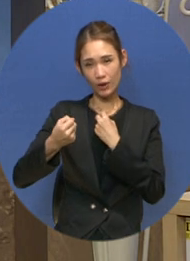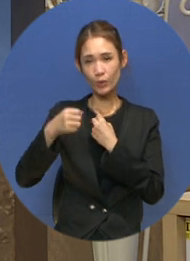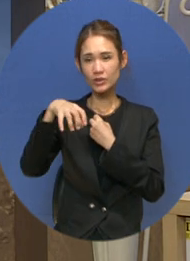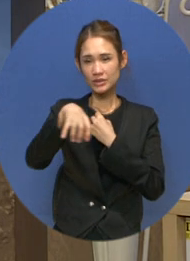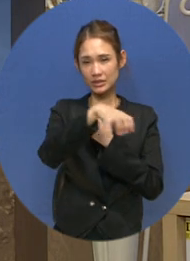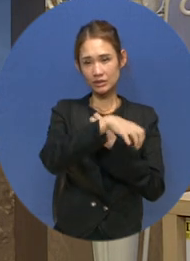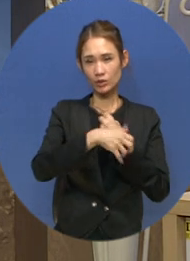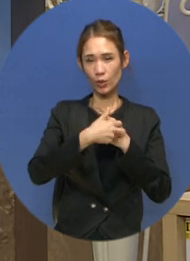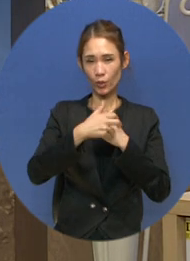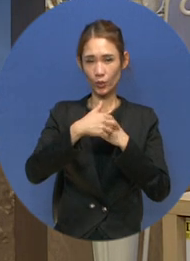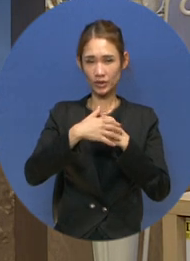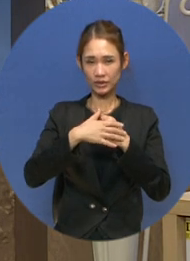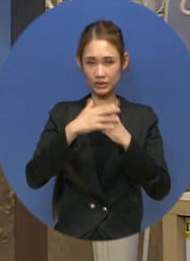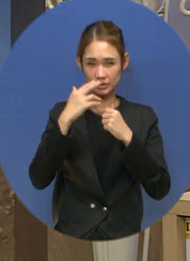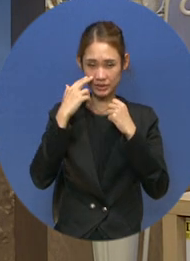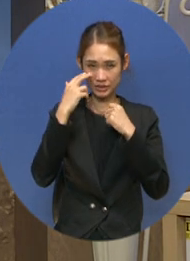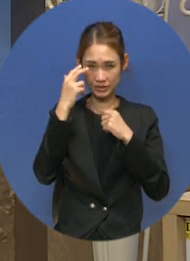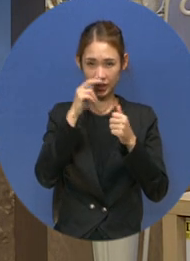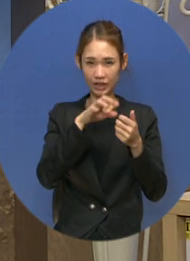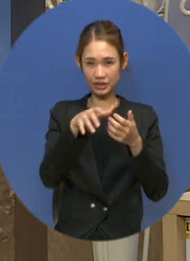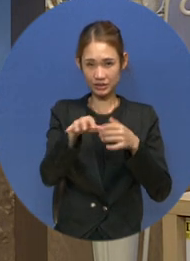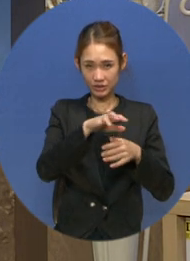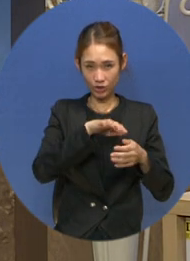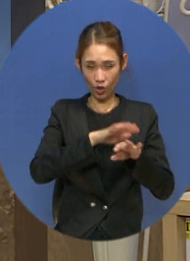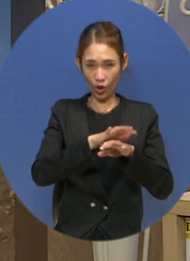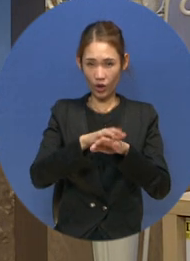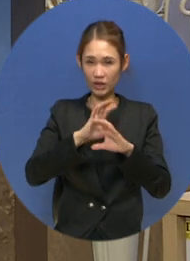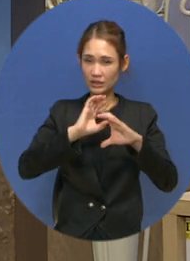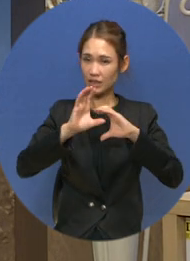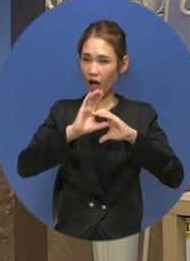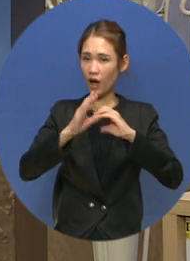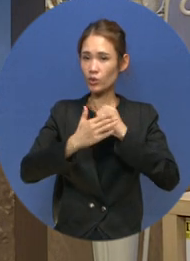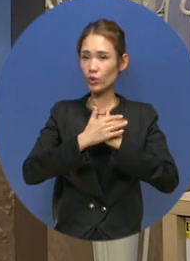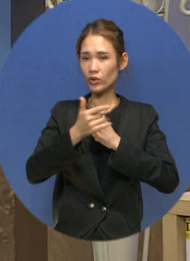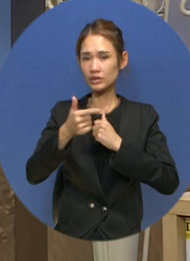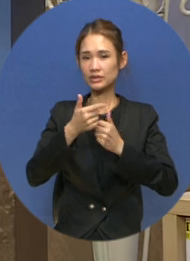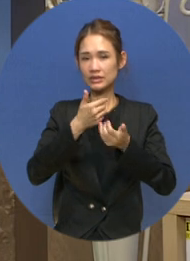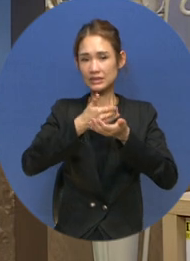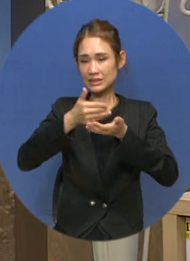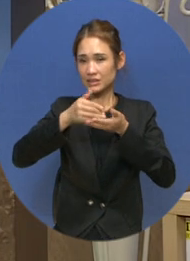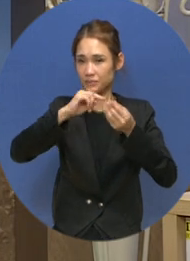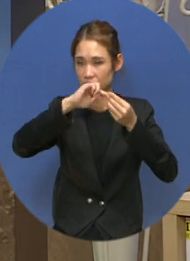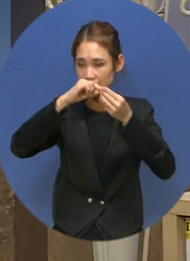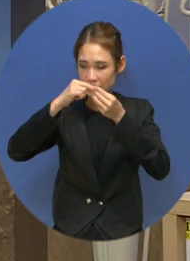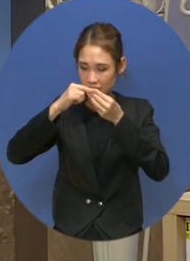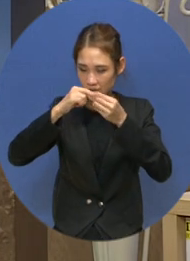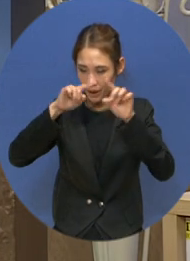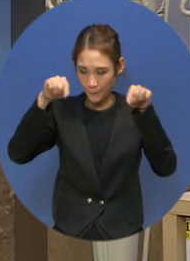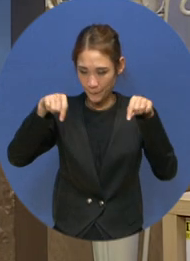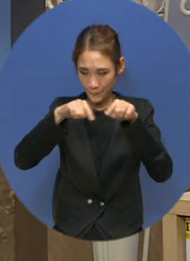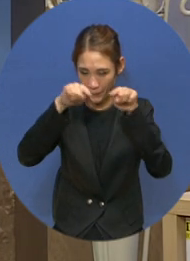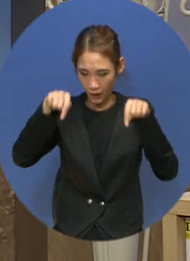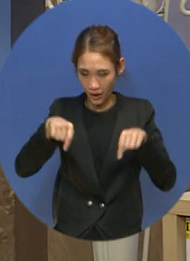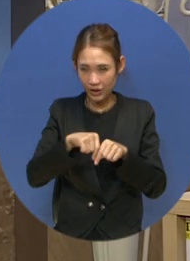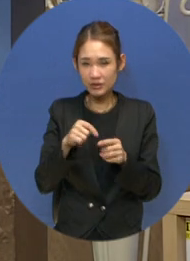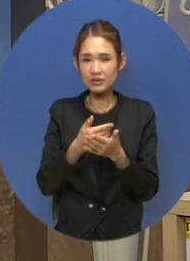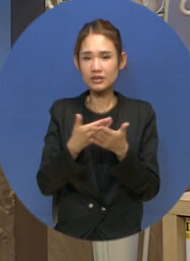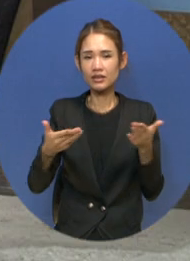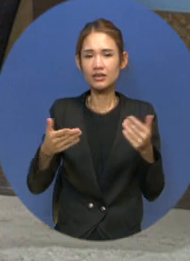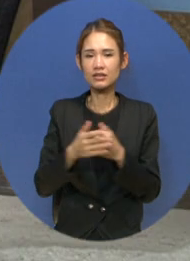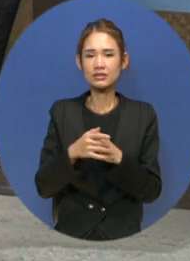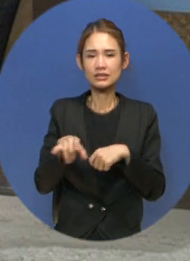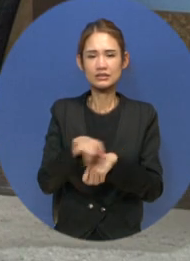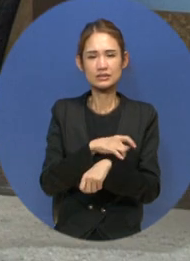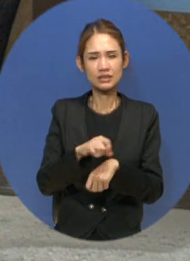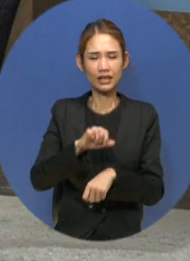5곳에 시각지원판과 네. 또 이 의사소통에 도움이 되는 그림 글자판도 배포하셨다고 네. 들었습니다. 네. 특히